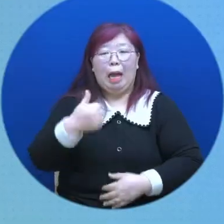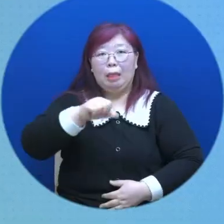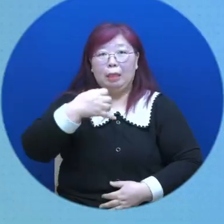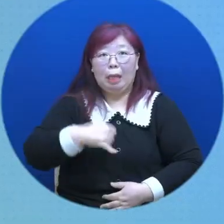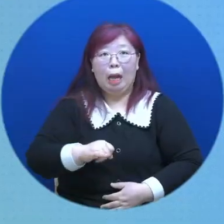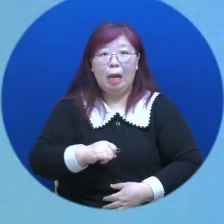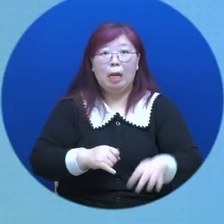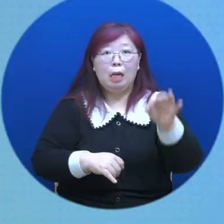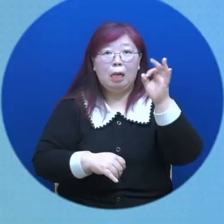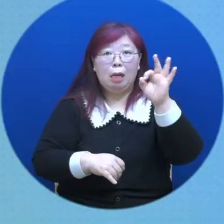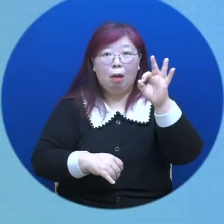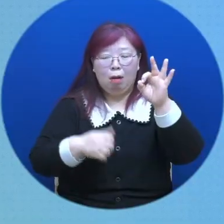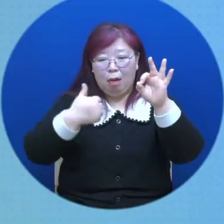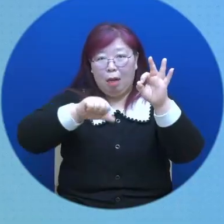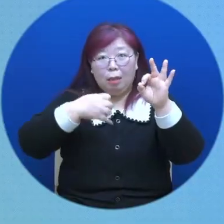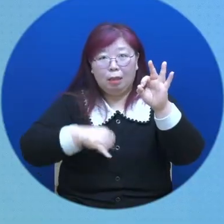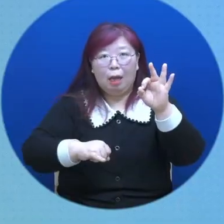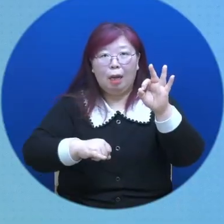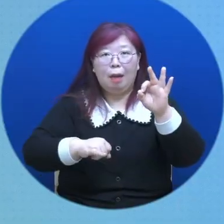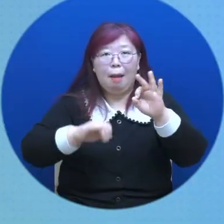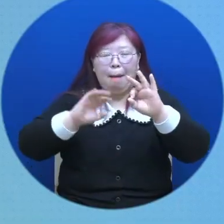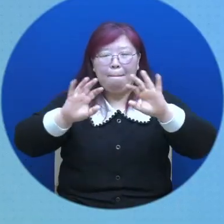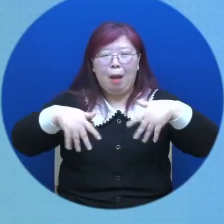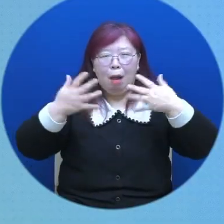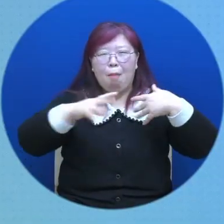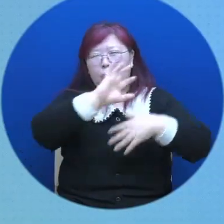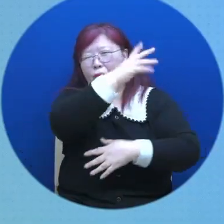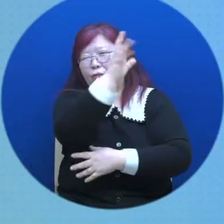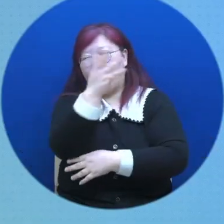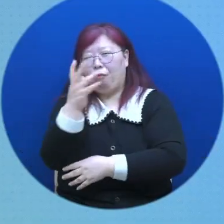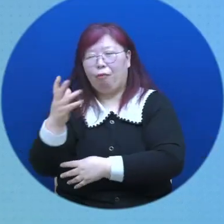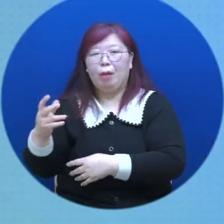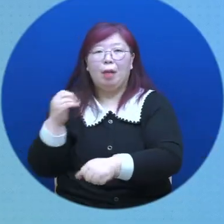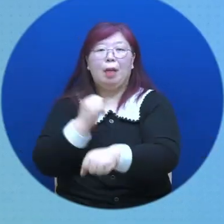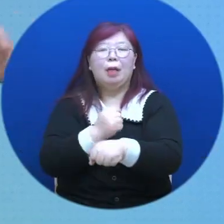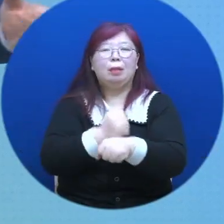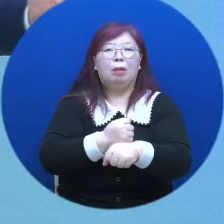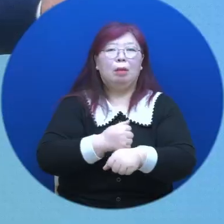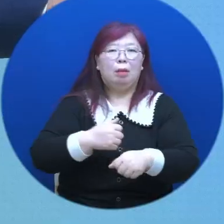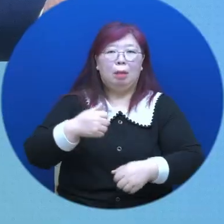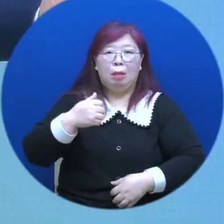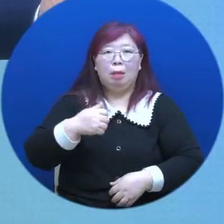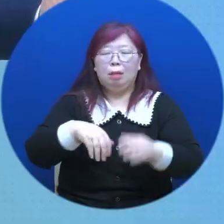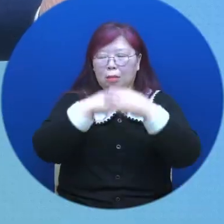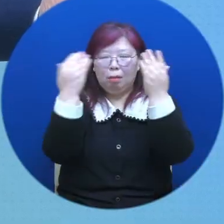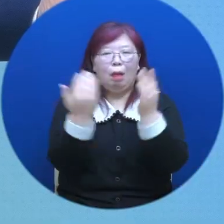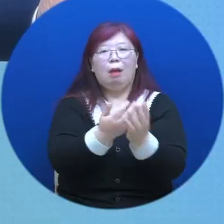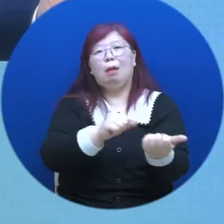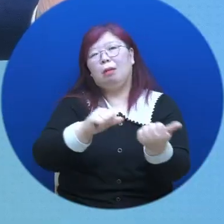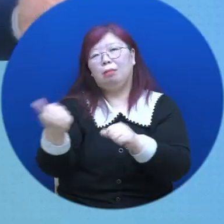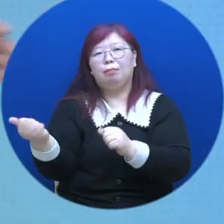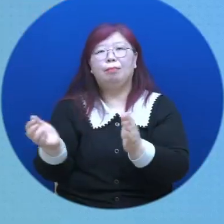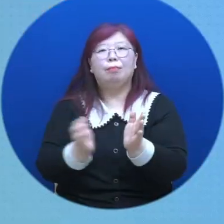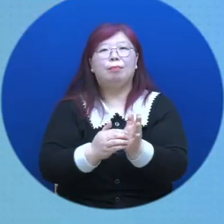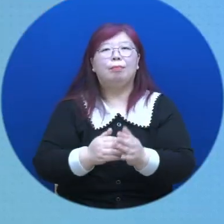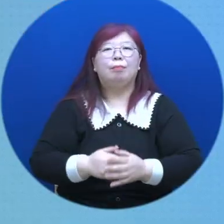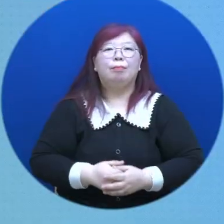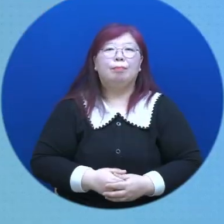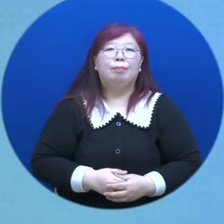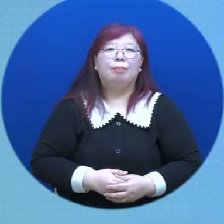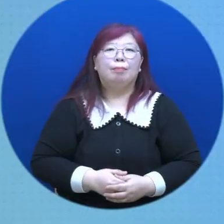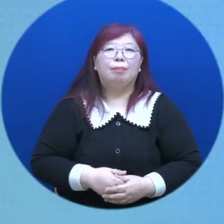자녀, 태풍이 불면서 집이 무너지며 압사하여 다 세상을 떠나버렸어요.